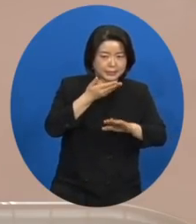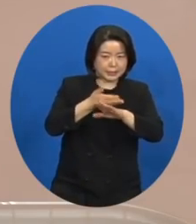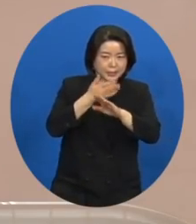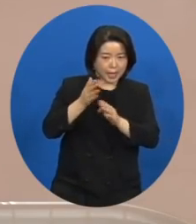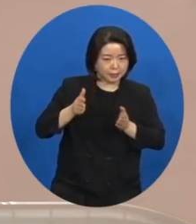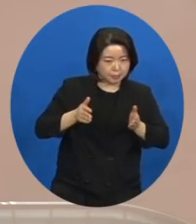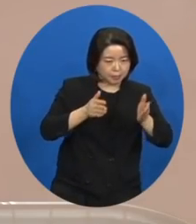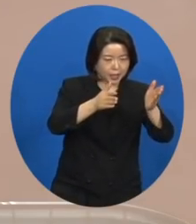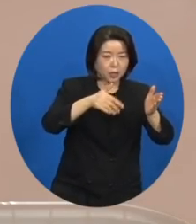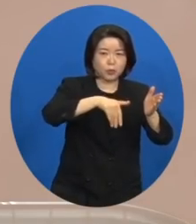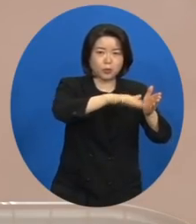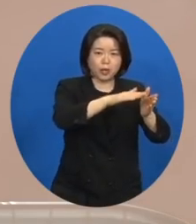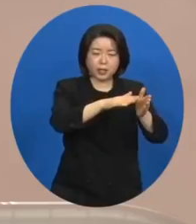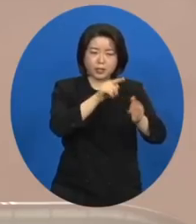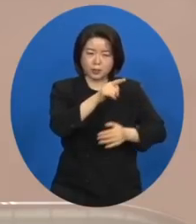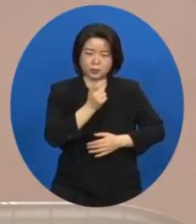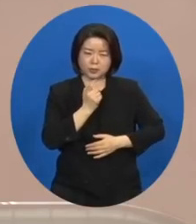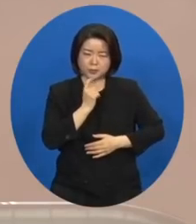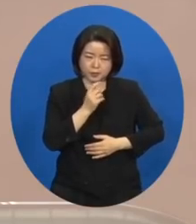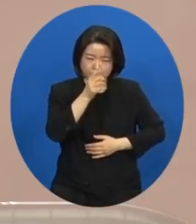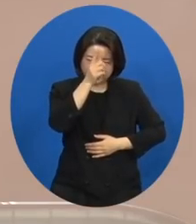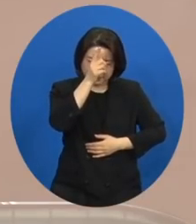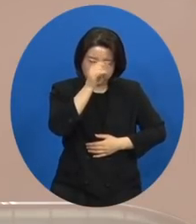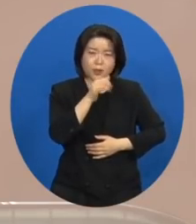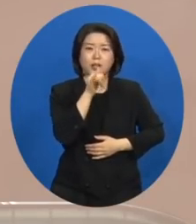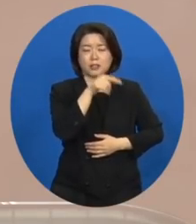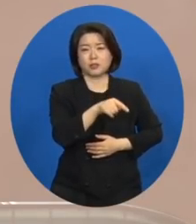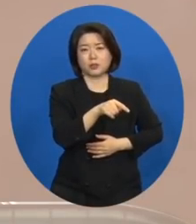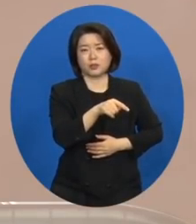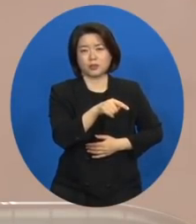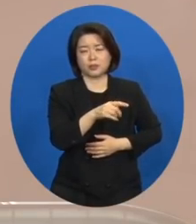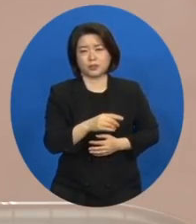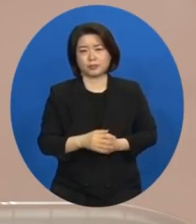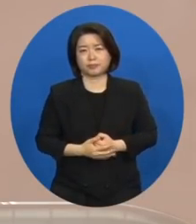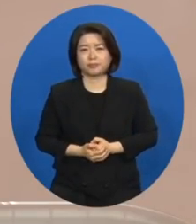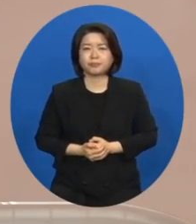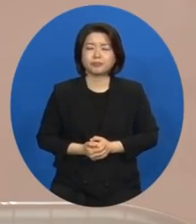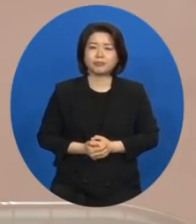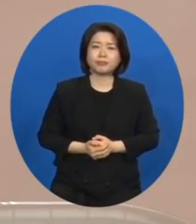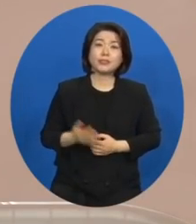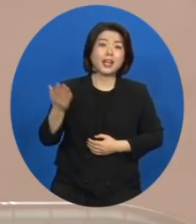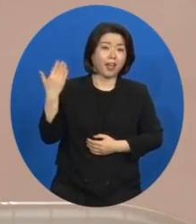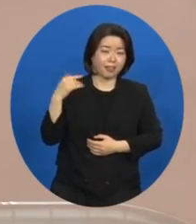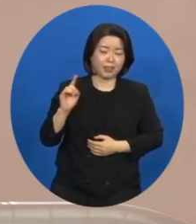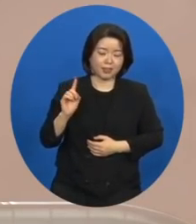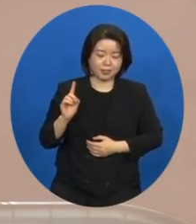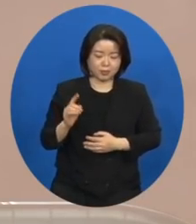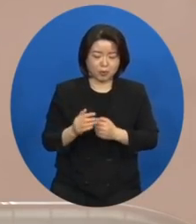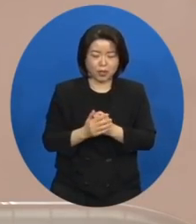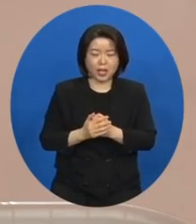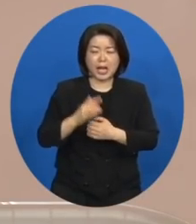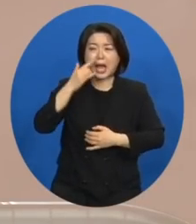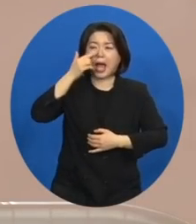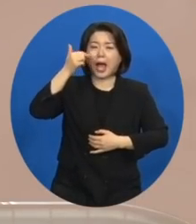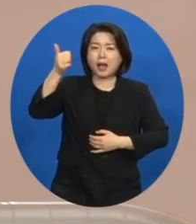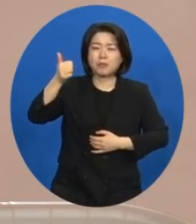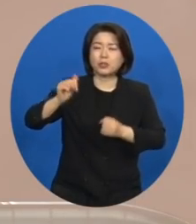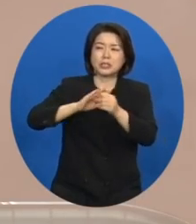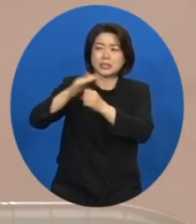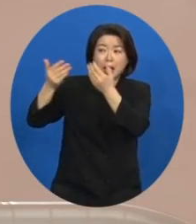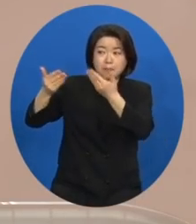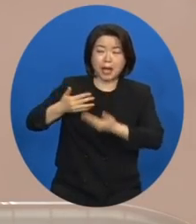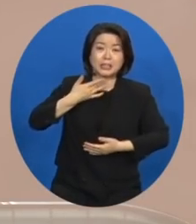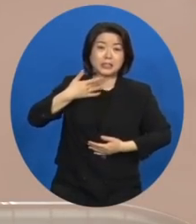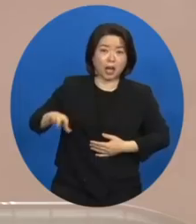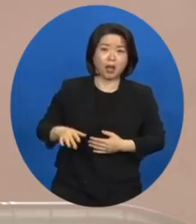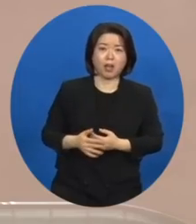하게 되는 거죠 느 정교회 있을 때도 어떤 분이 그래 자기는 아버지의 사랑을 받지 못해 아버지의